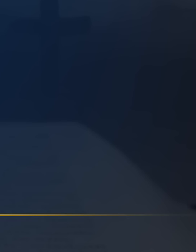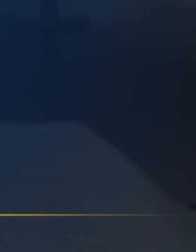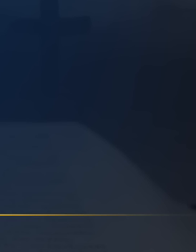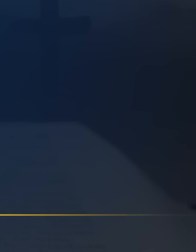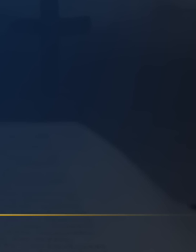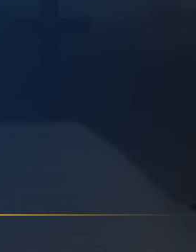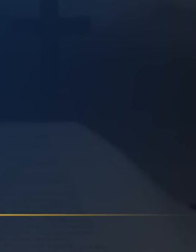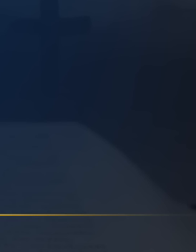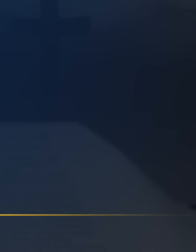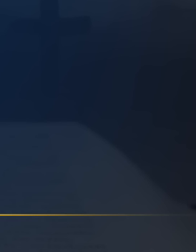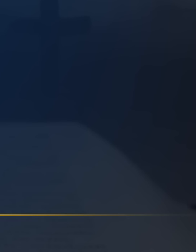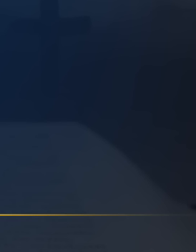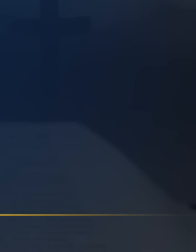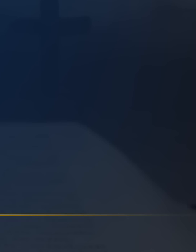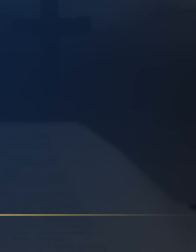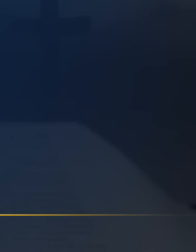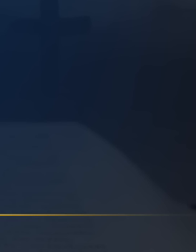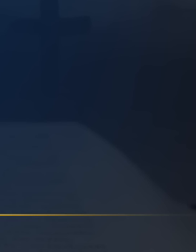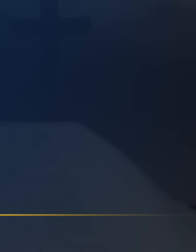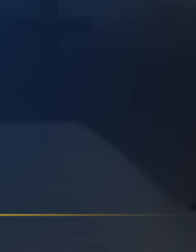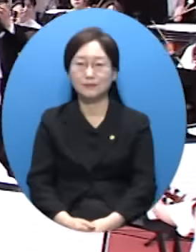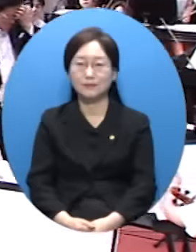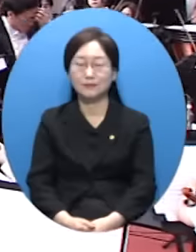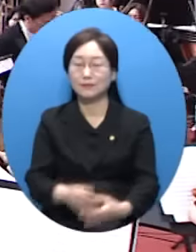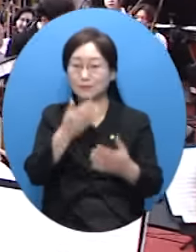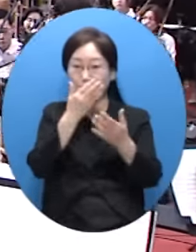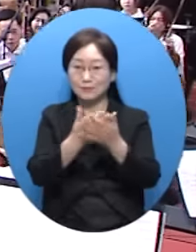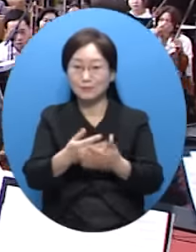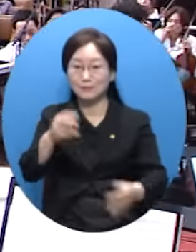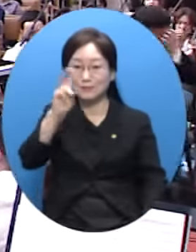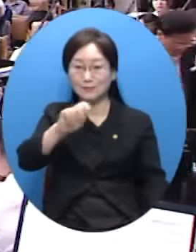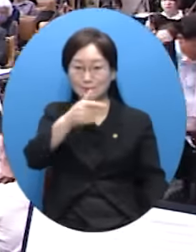주옵소서. 아멘.